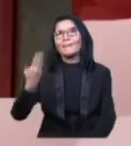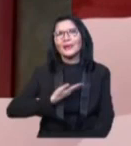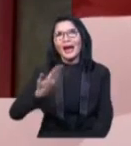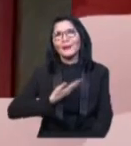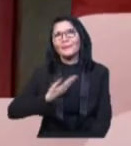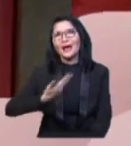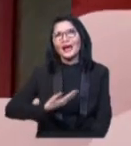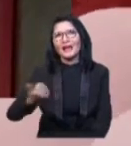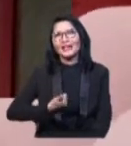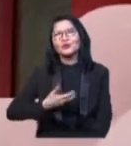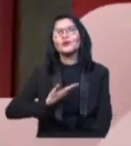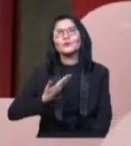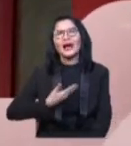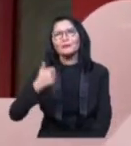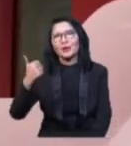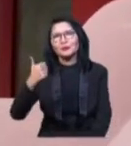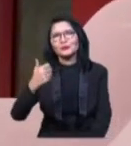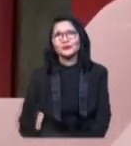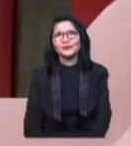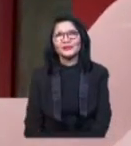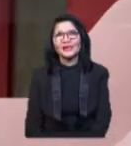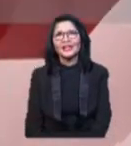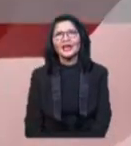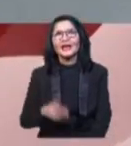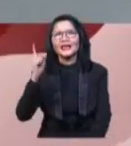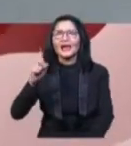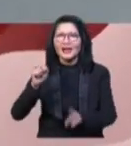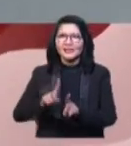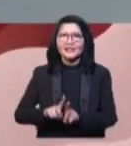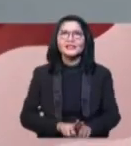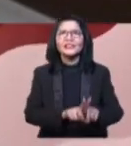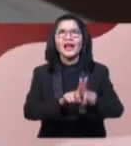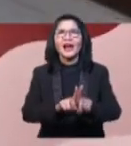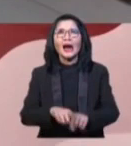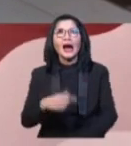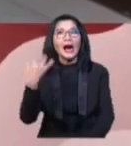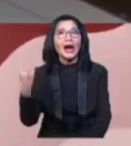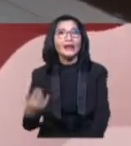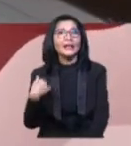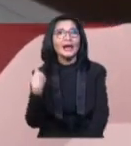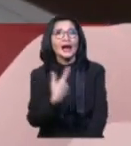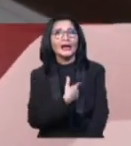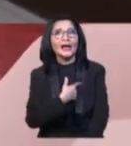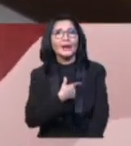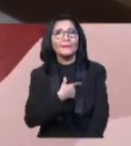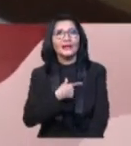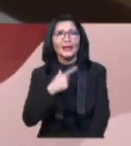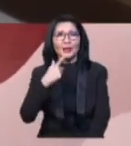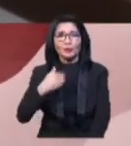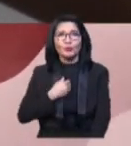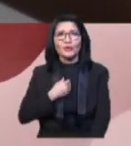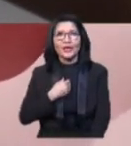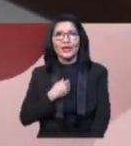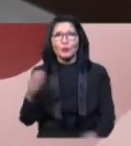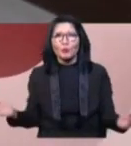tetangga Tuku tadi, mereka dengan loyalnya membuat kami punya energi untuk hidup lebih aja